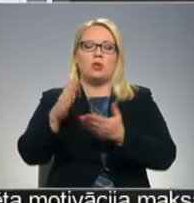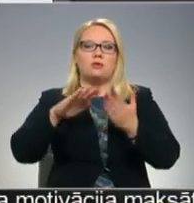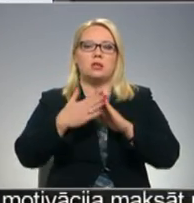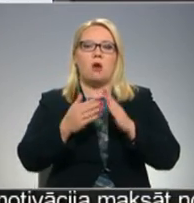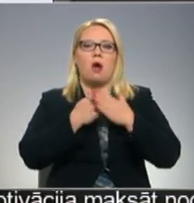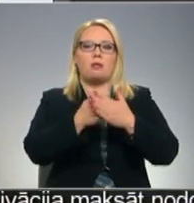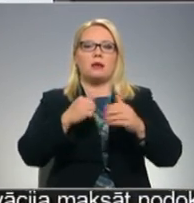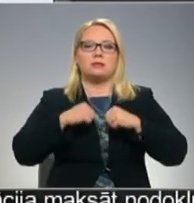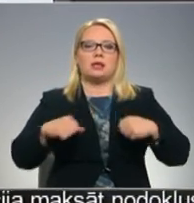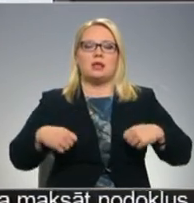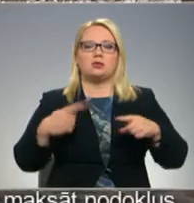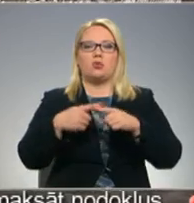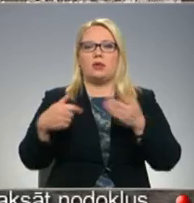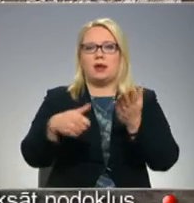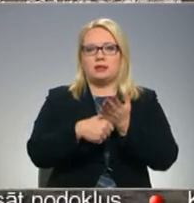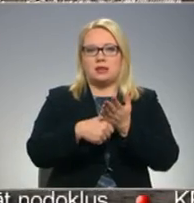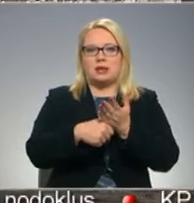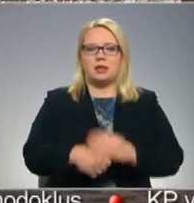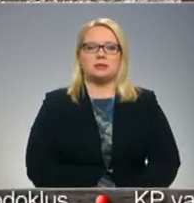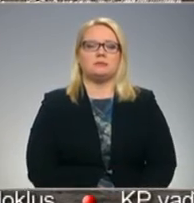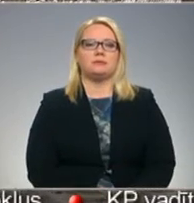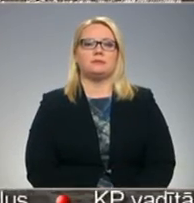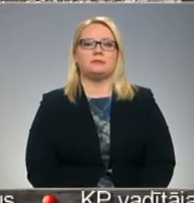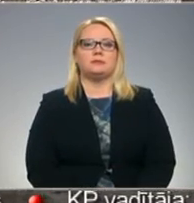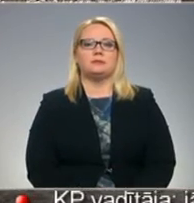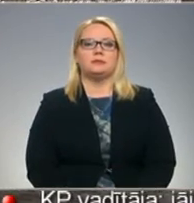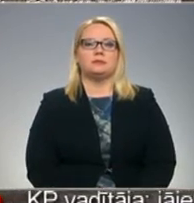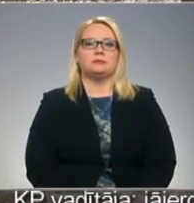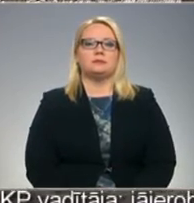atbalsta dienestu un reģistrēties. Laura Akmentiņa, Arturs Gruzdiņš, Vidzemes televīzija.